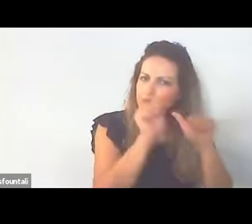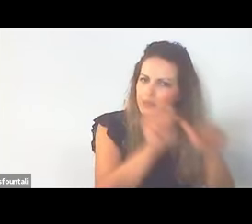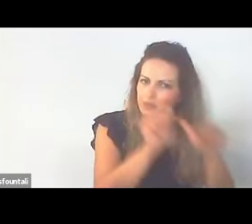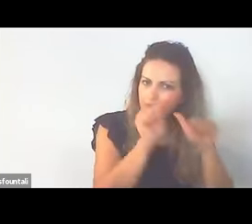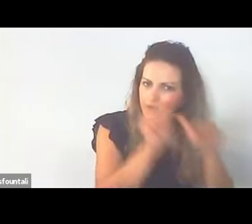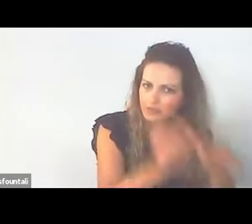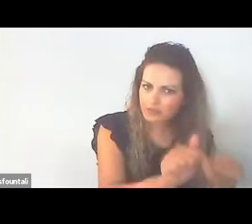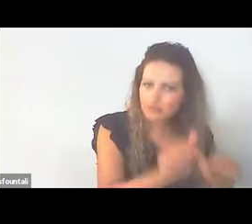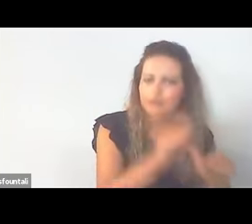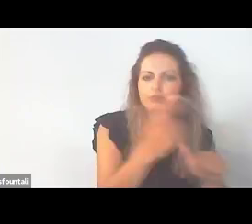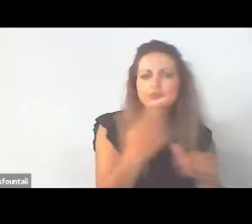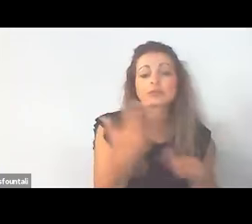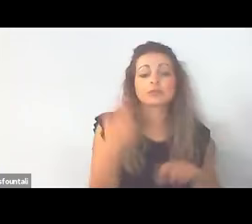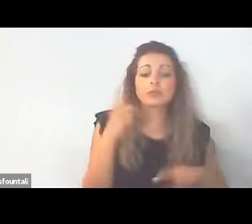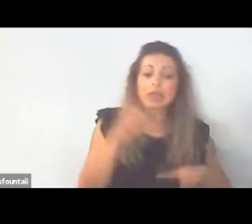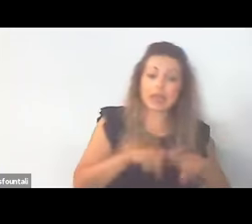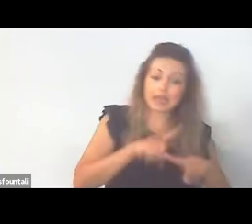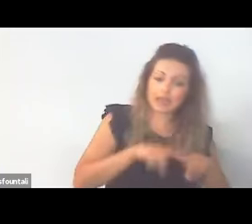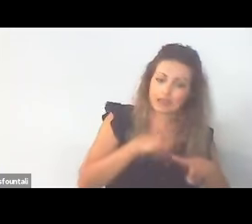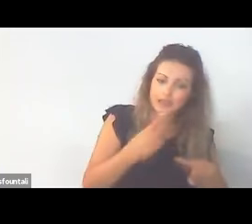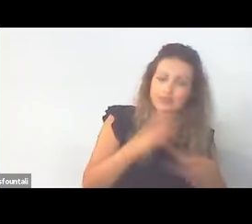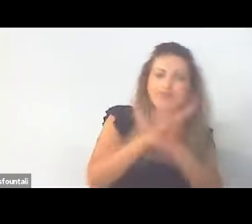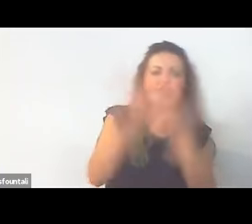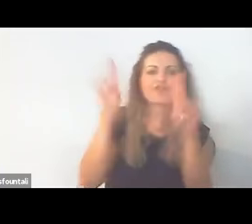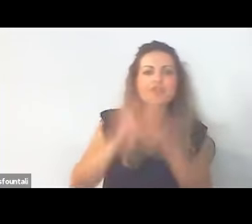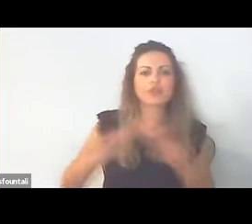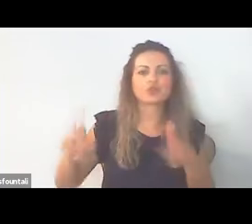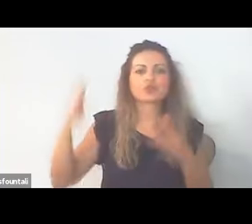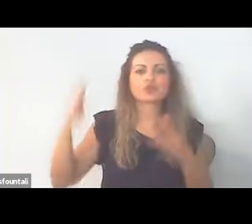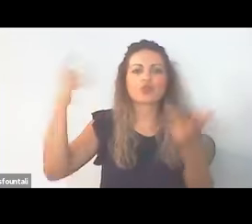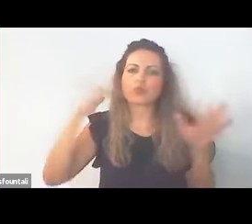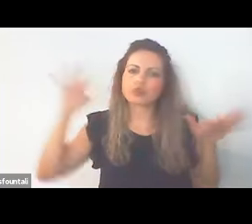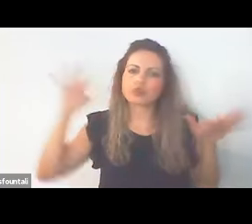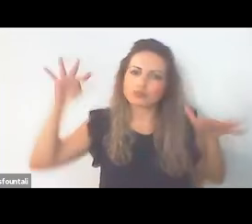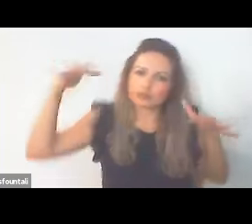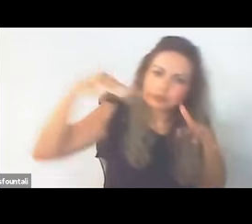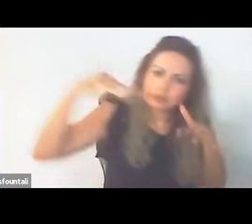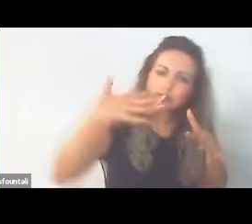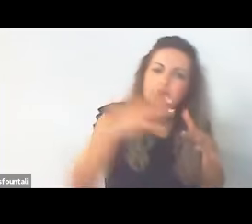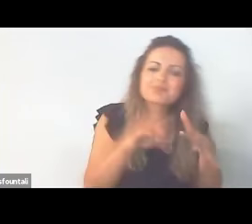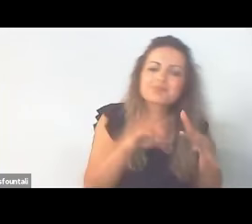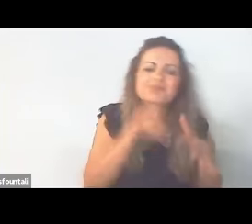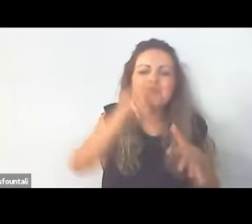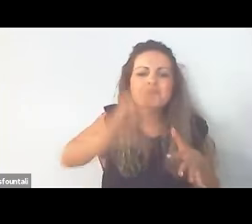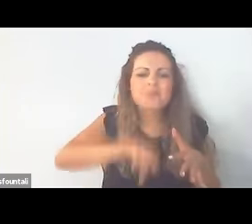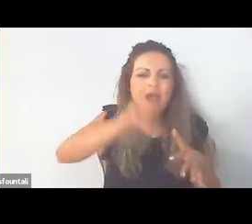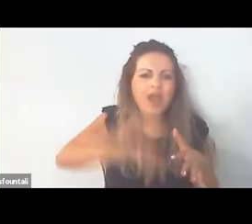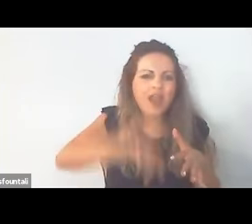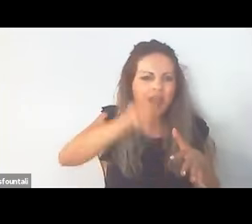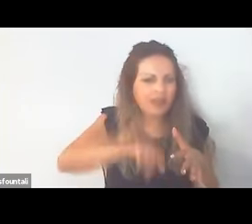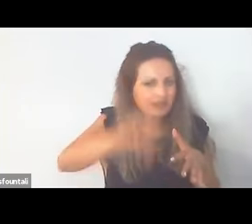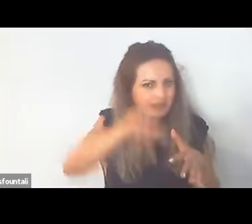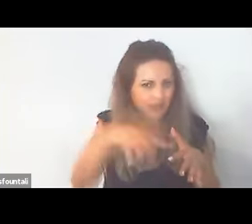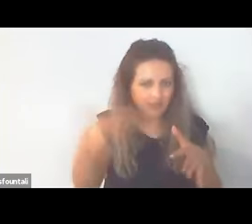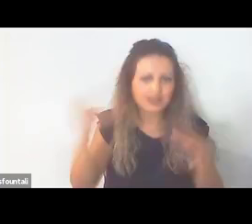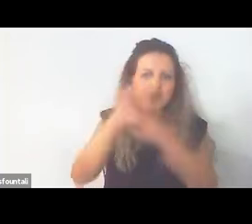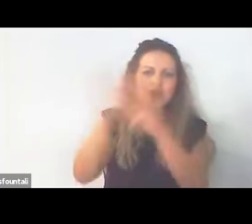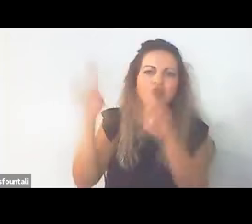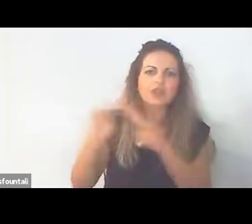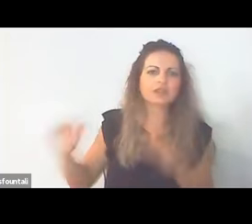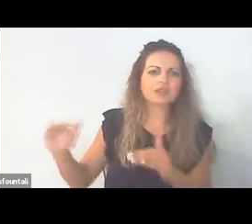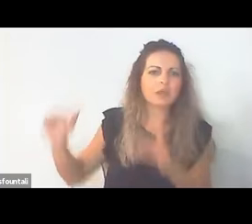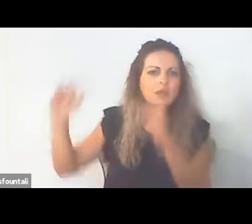ελληνικής αλλά και διεθνούς κατακραυγής και καταδίκης, καθώς τις μέρες εκείνες είχαμε και σε διεθνές επίπεδο, από μέσα μαζικής ενημέρωσης